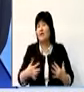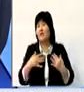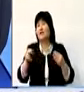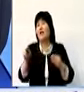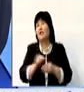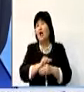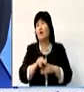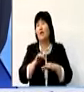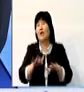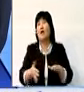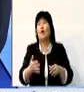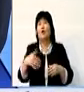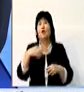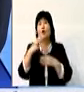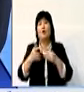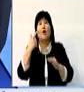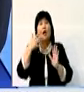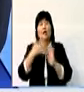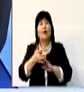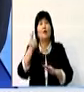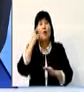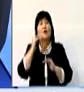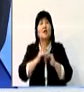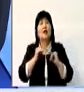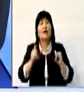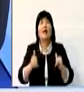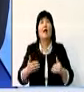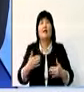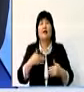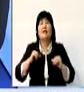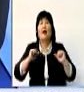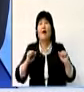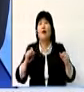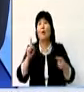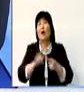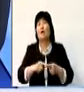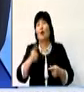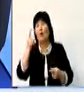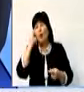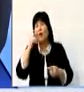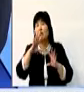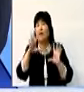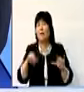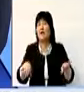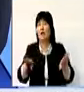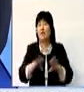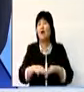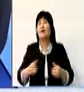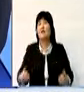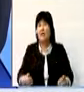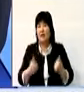тәрбиелейді. Дүниетаным мен ой өрісін кеңейтеді. Дене қимылы арқылы ойы да өседі,